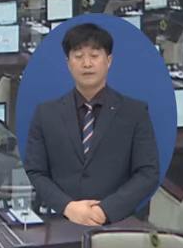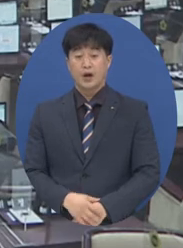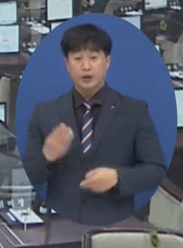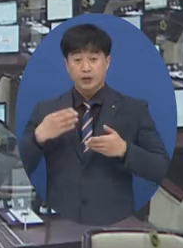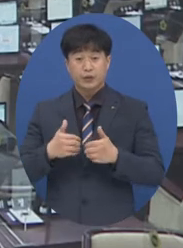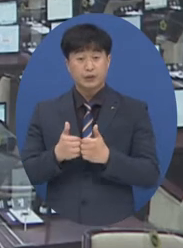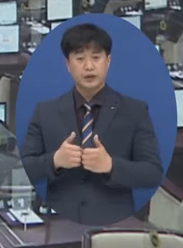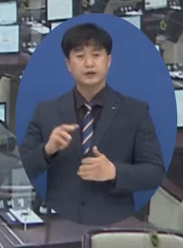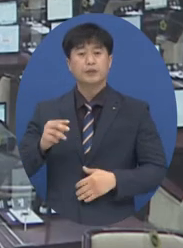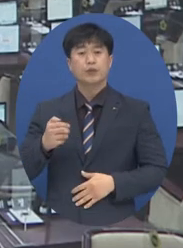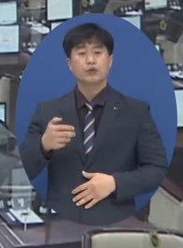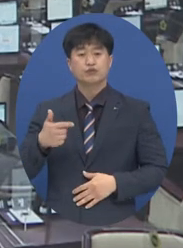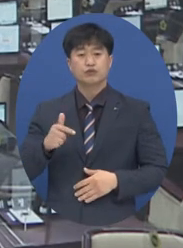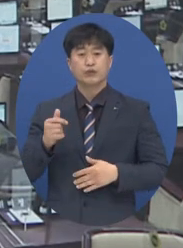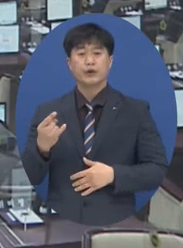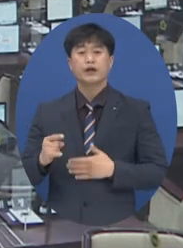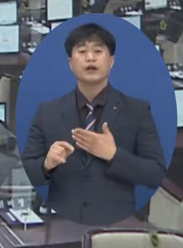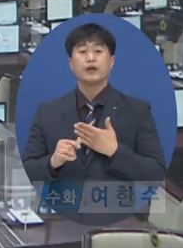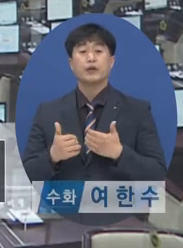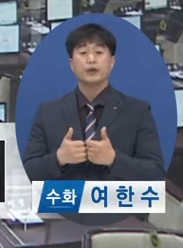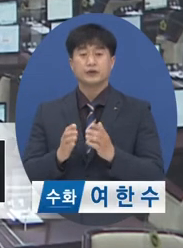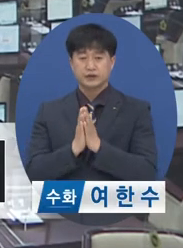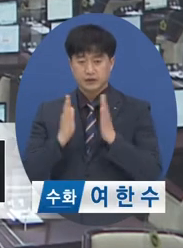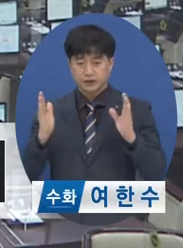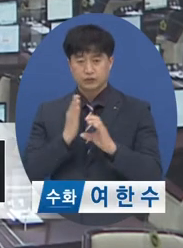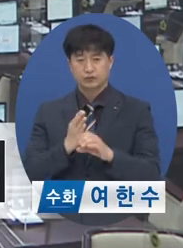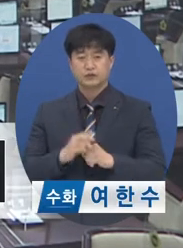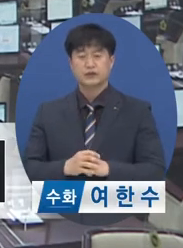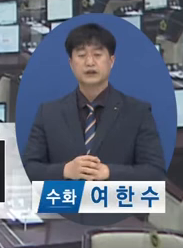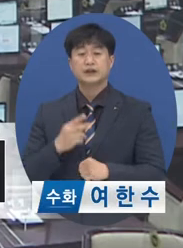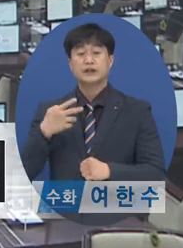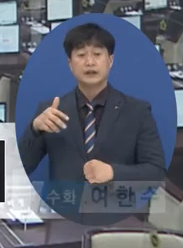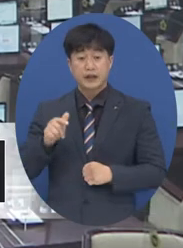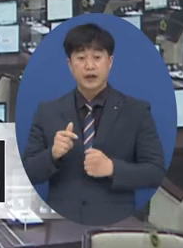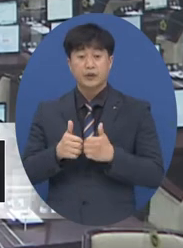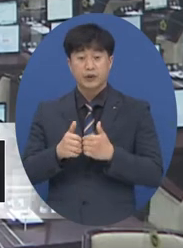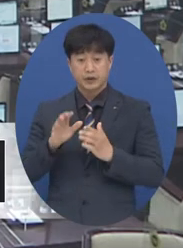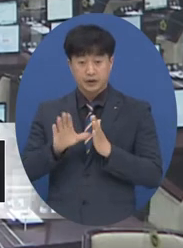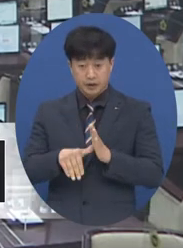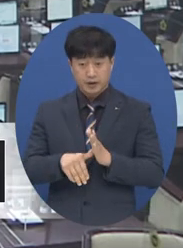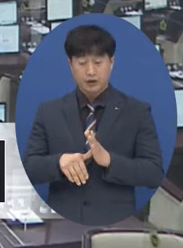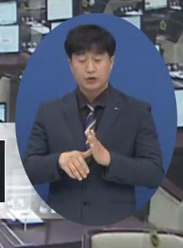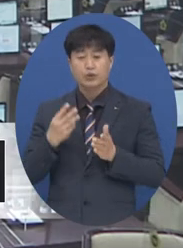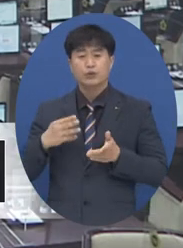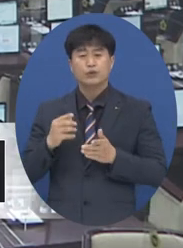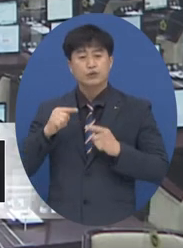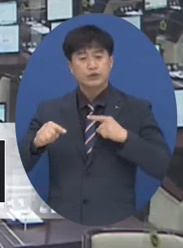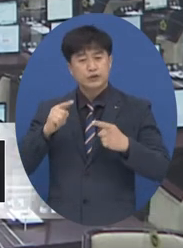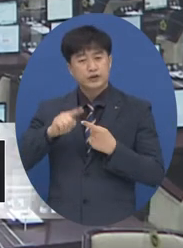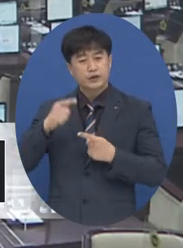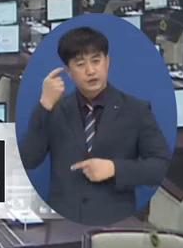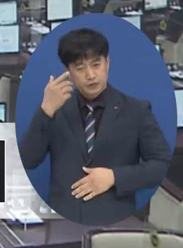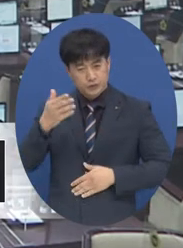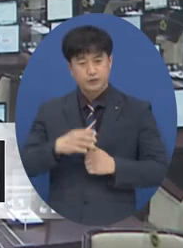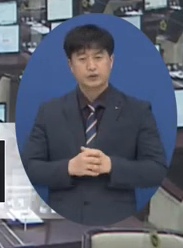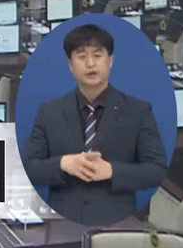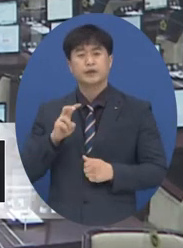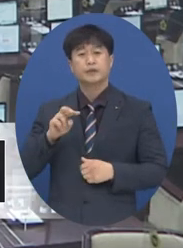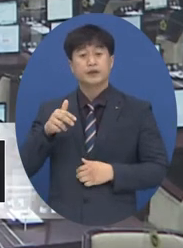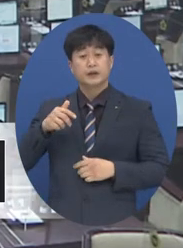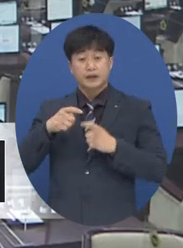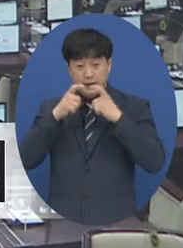경기도의회 제 356회 정례회 가 열리고 있습니다 2차 본회의에서 는 도정 지리가 진행됐습니다 민자도로 통행료